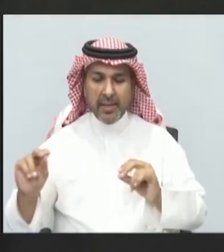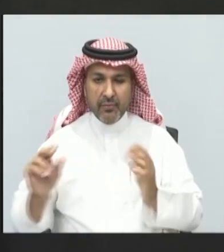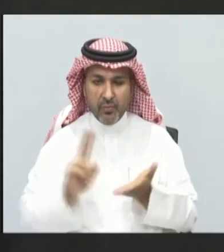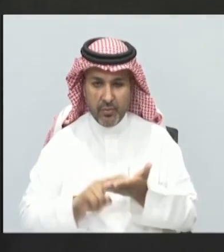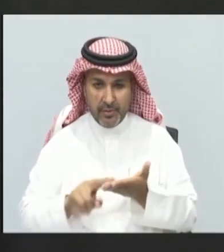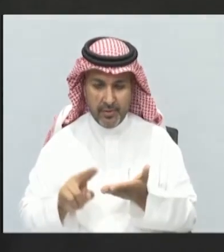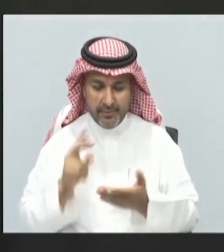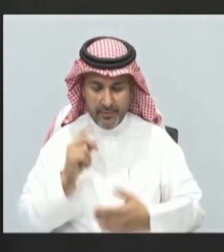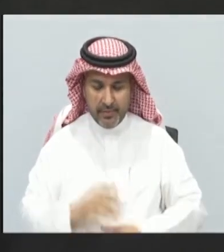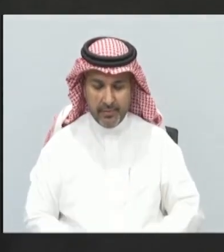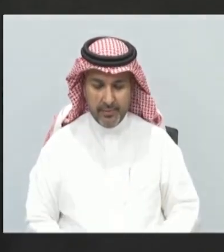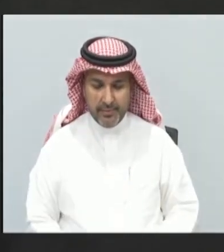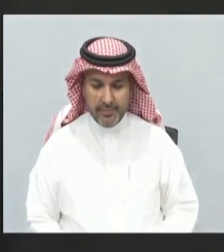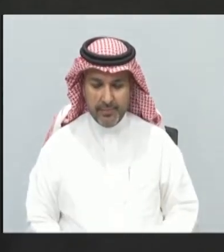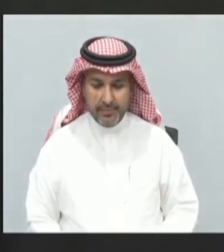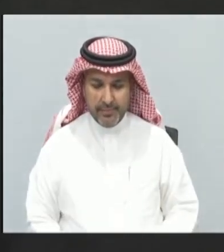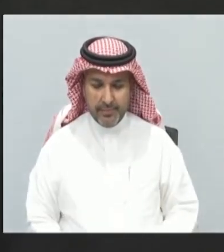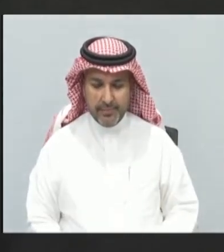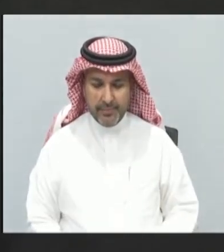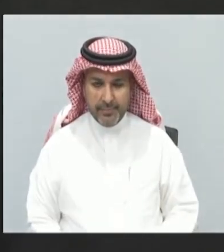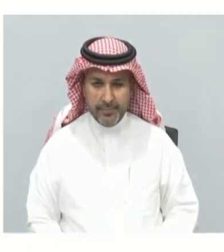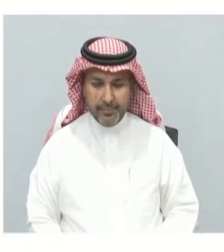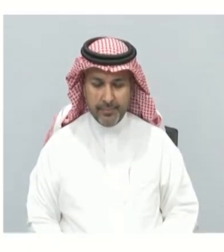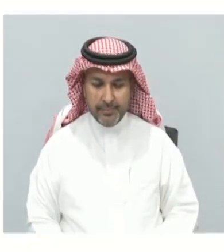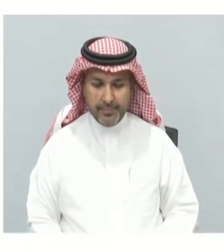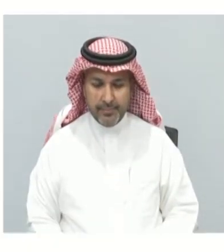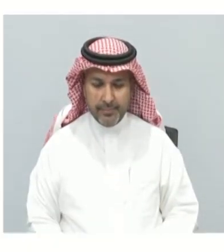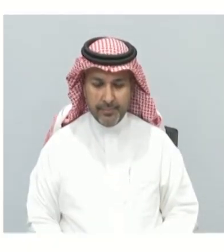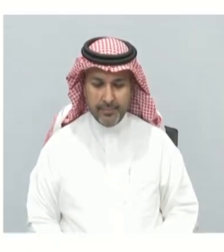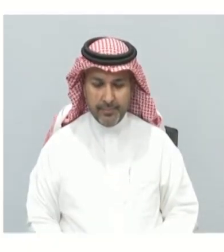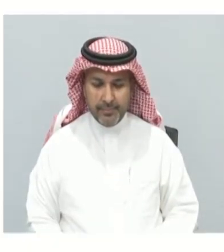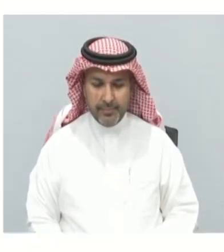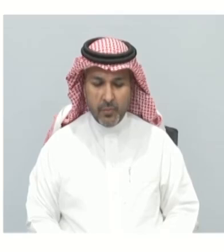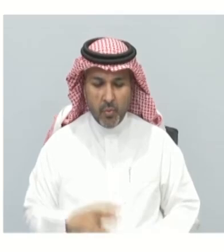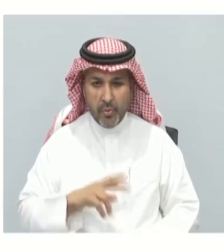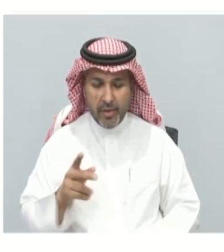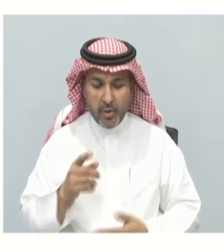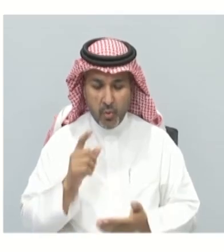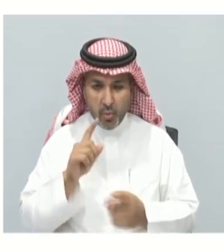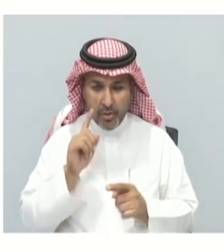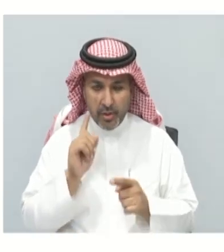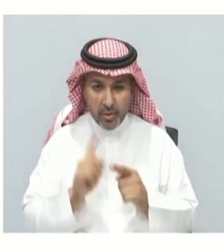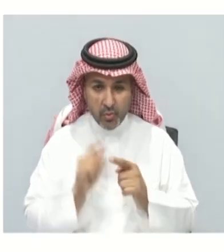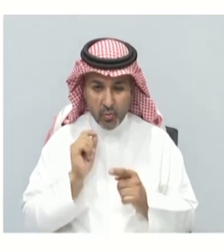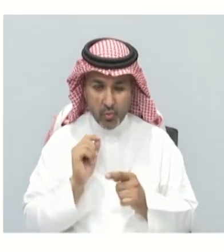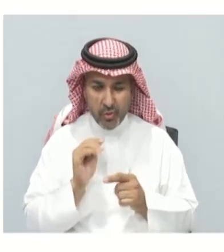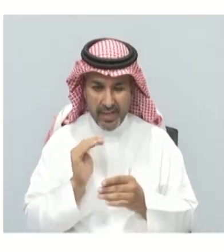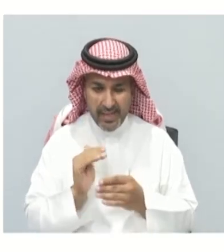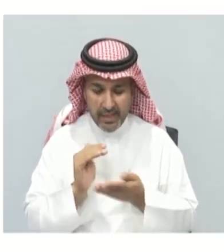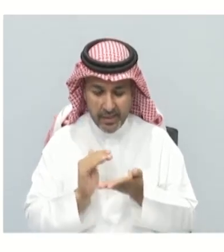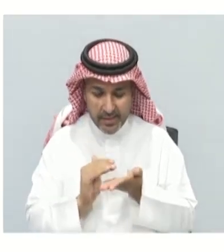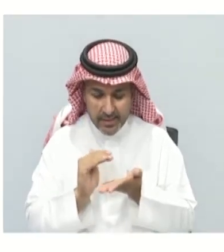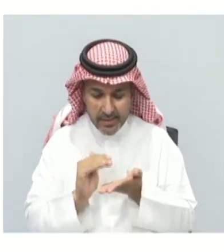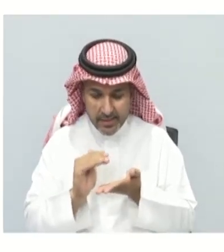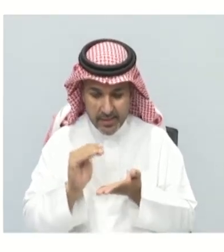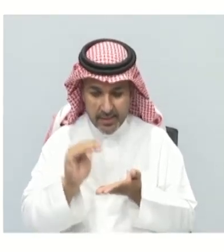ستكون نقاط مسافاتها متساويه هذا يبدو لنا سرعته ماذا ثابته ارسم مخطط حركه لعداء يعدو بسرعه متزايده ماذا